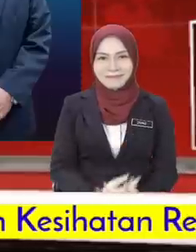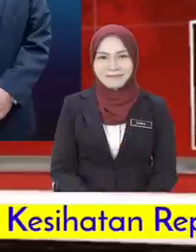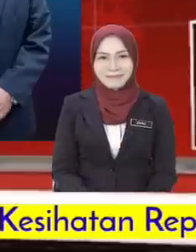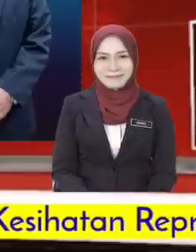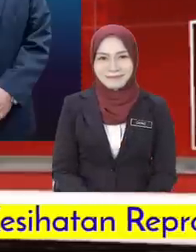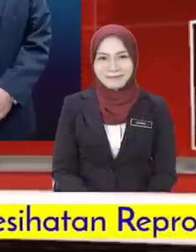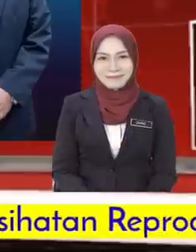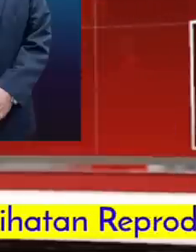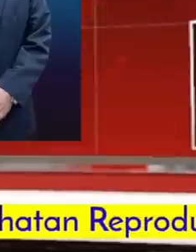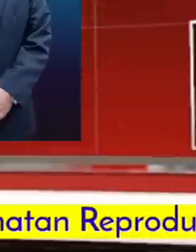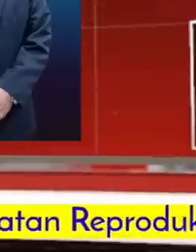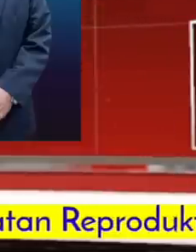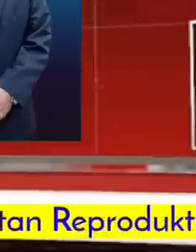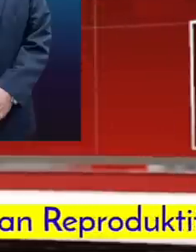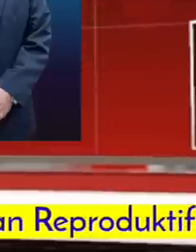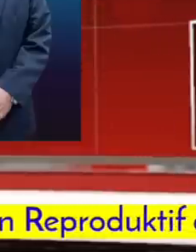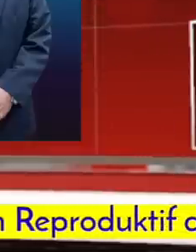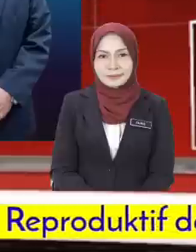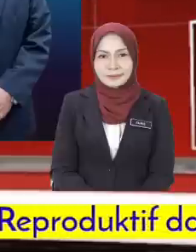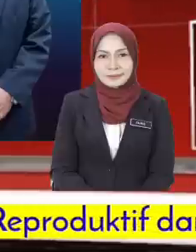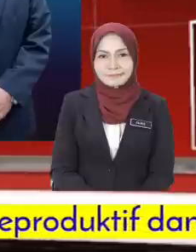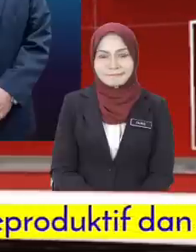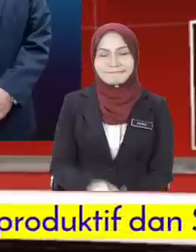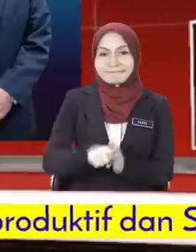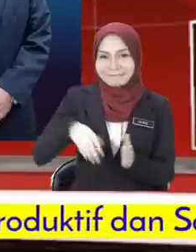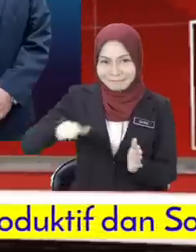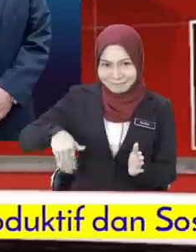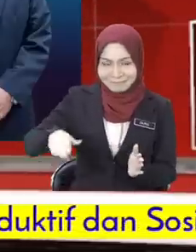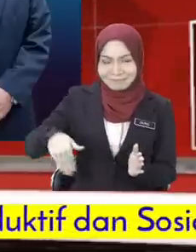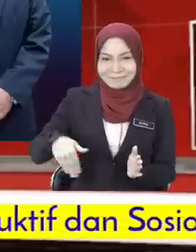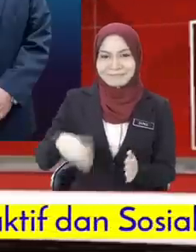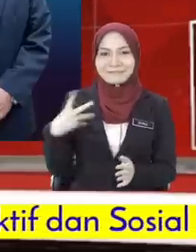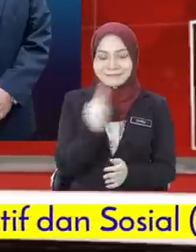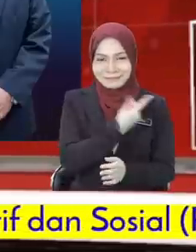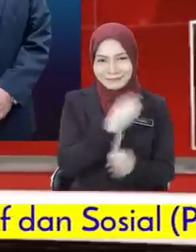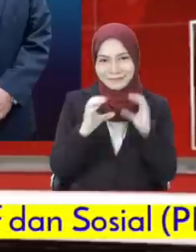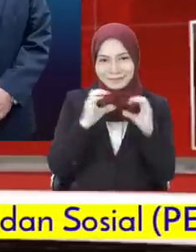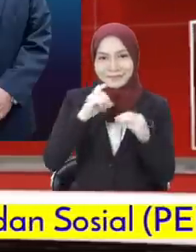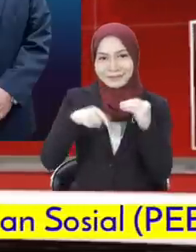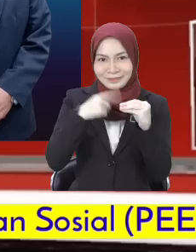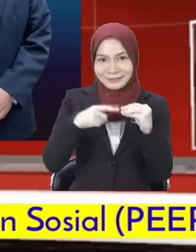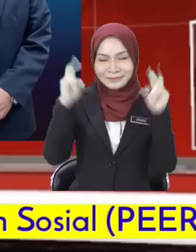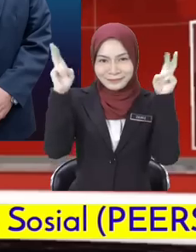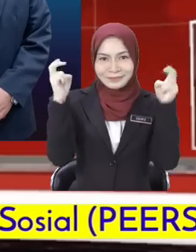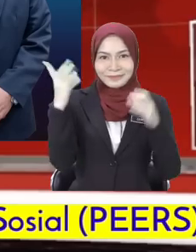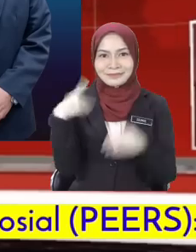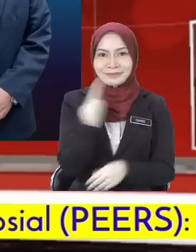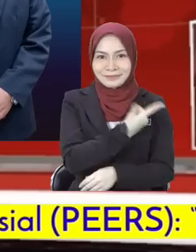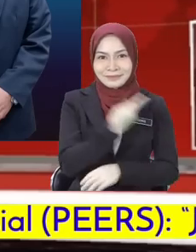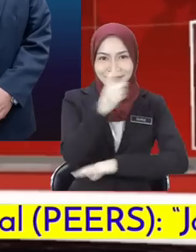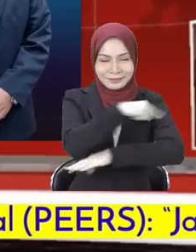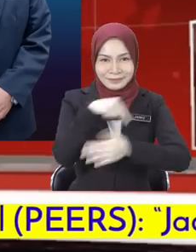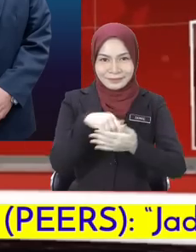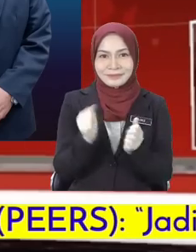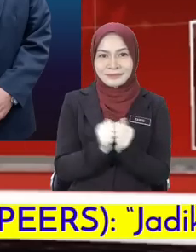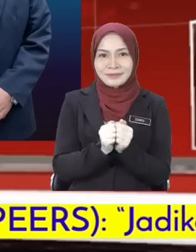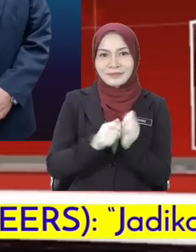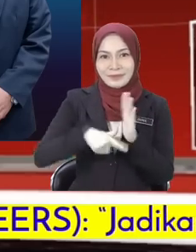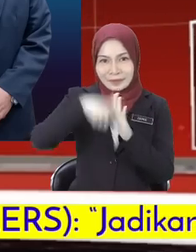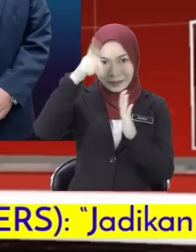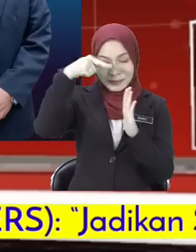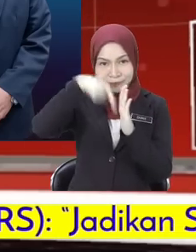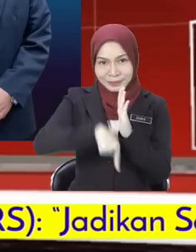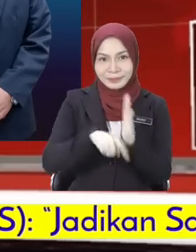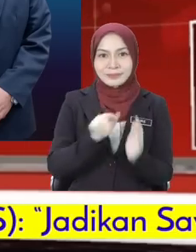kita sebelum mengupas tajuk kita pada hari ini dengan lebih mendalam saya akan memperkenalkan